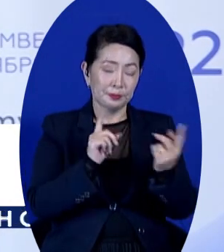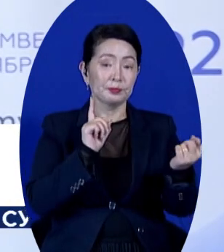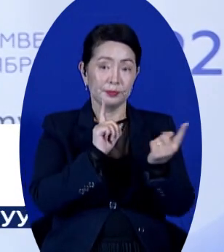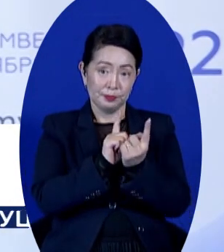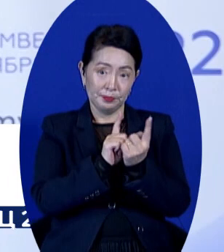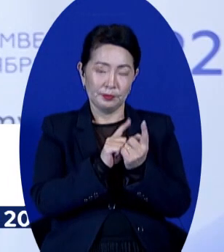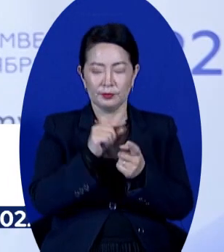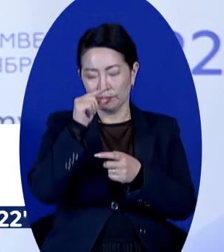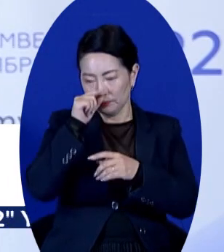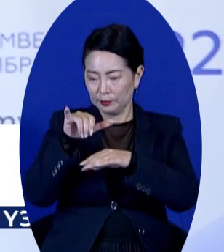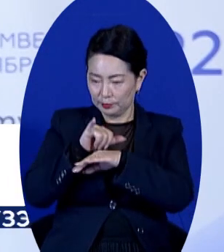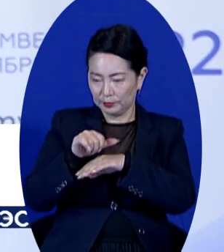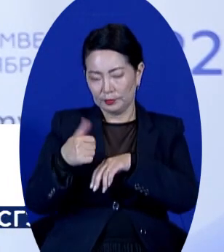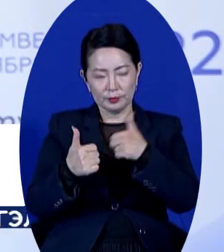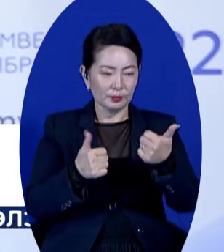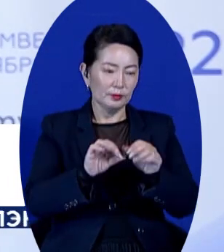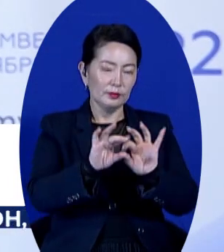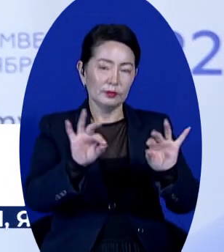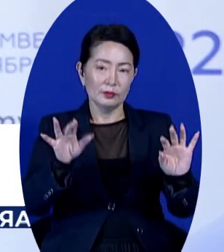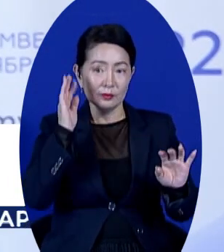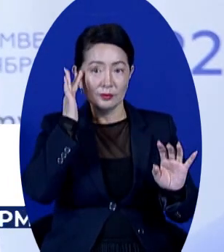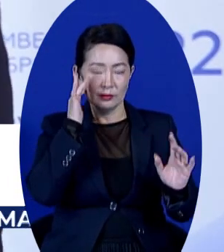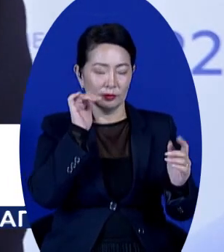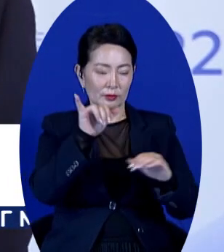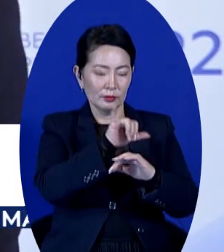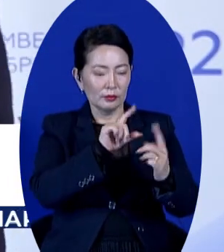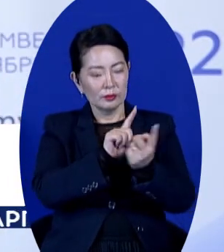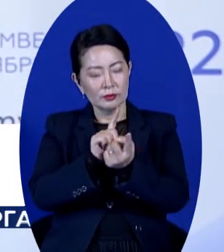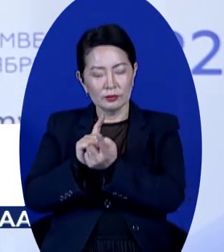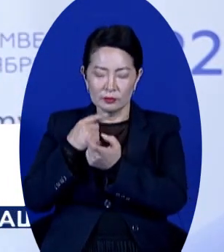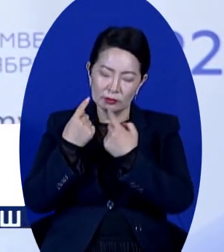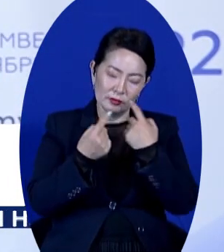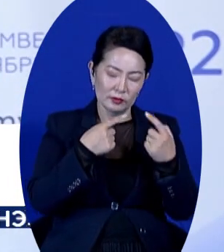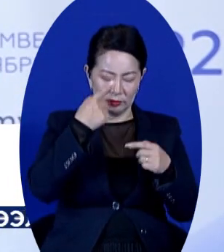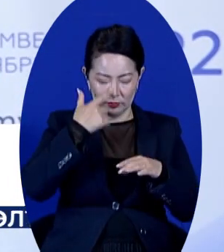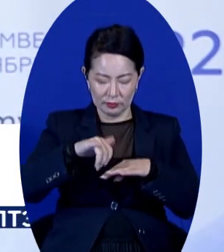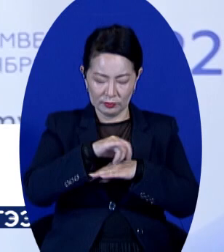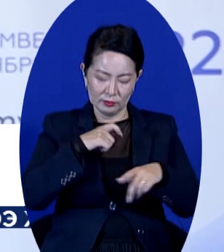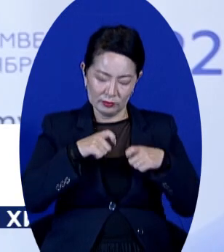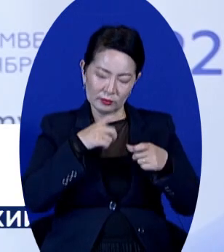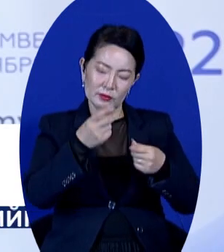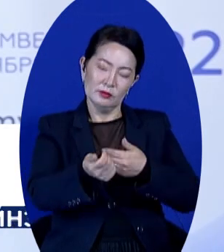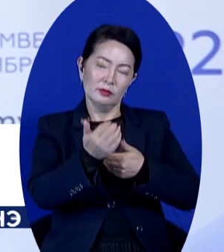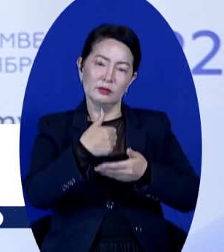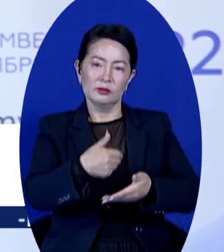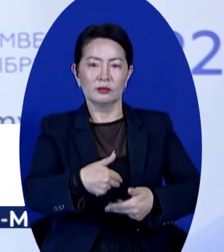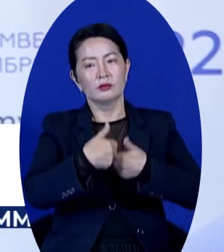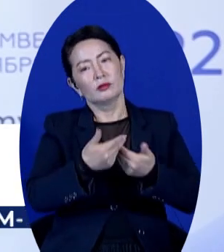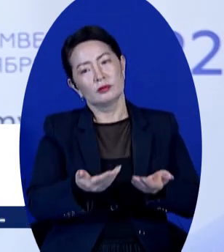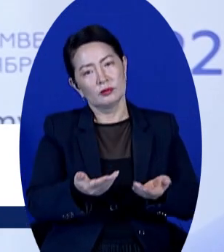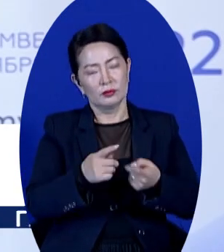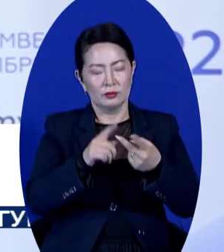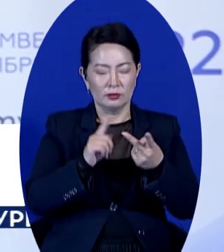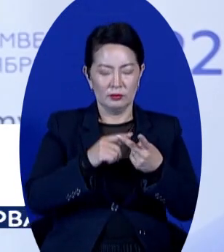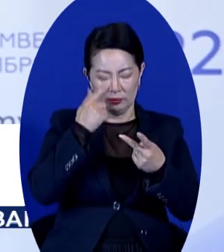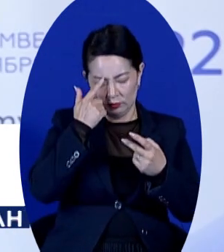улс. Тэгээд бусдын оролцогч гадаад улс болоод хандаж Монгол улсын эдийн засгт хөрөнгө оруулах. За Монголын том эдийн